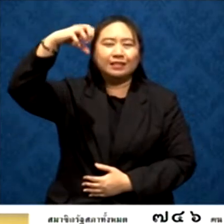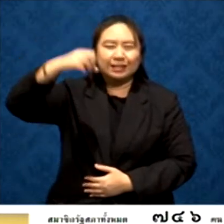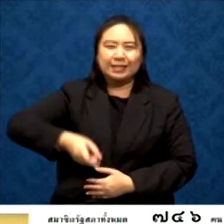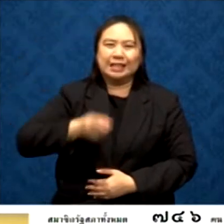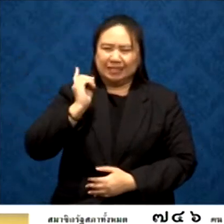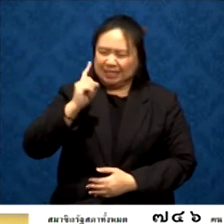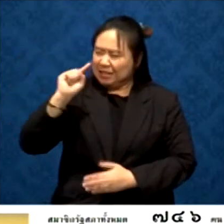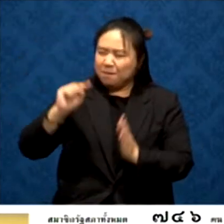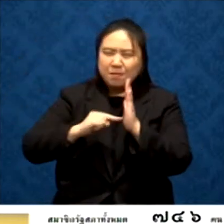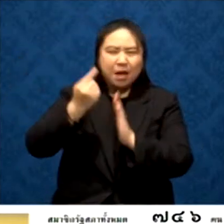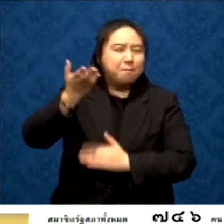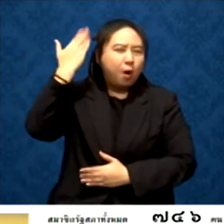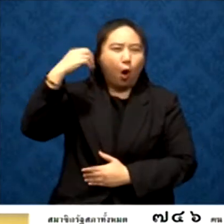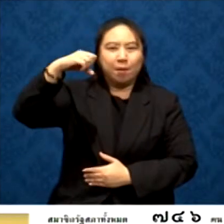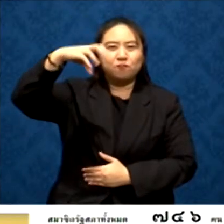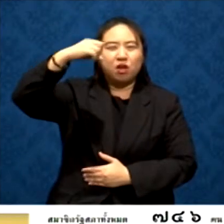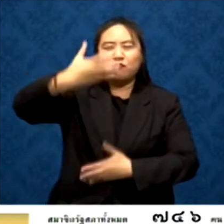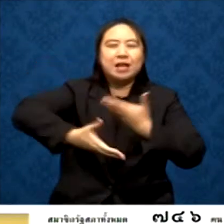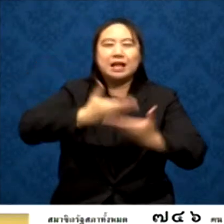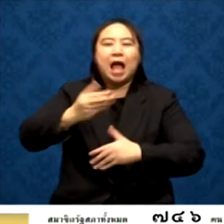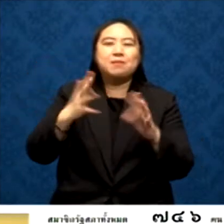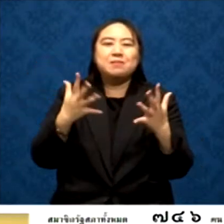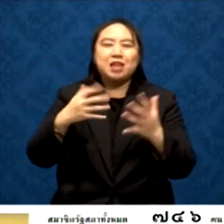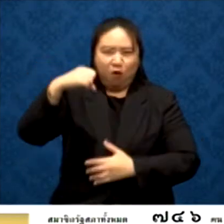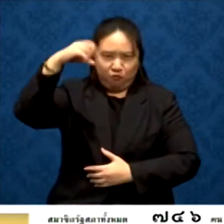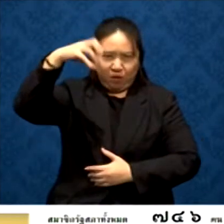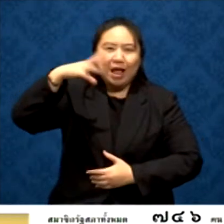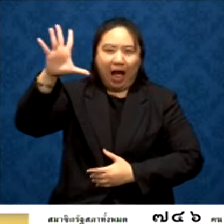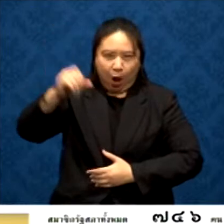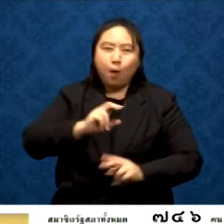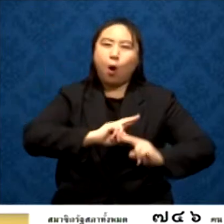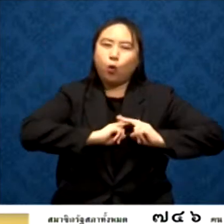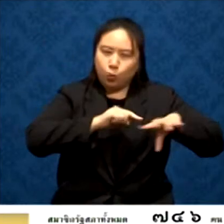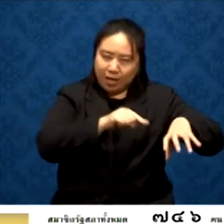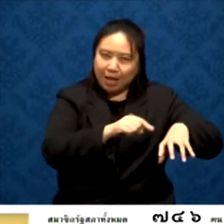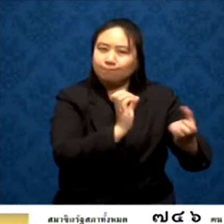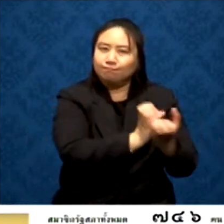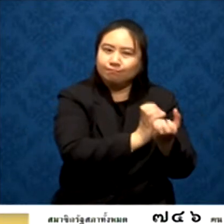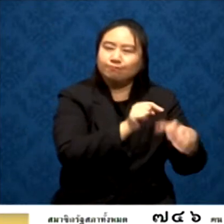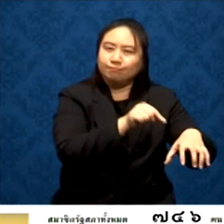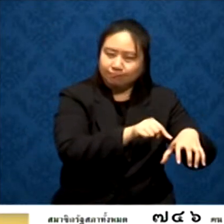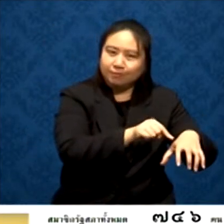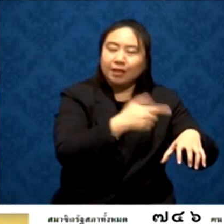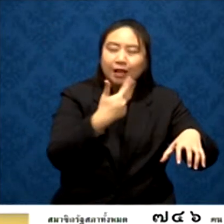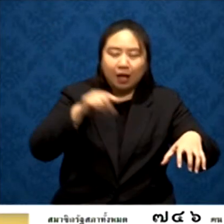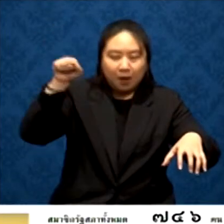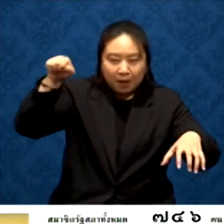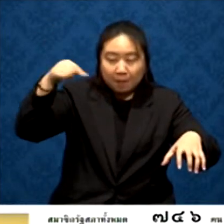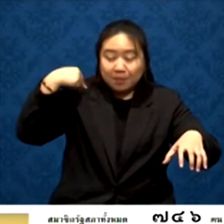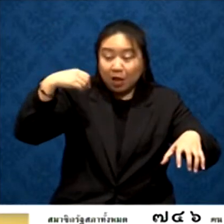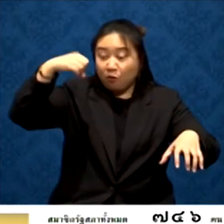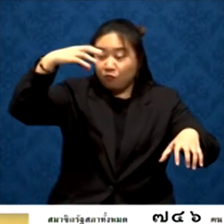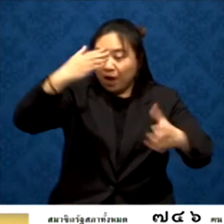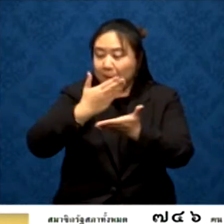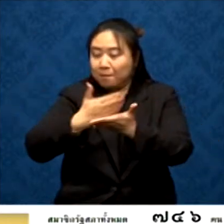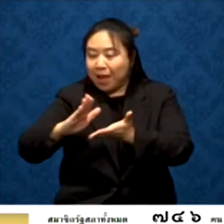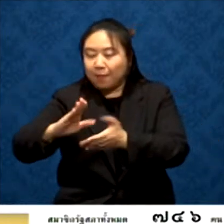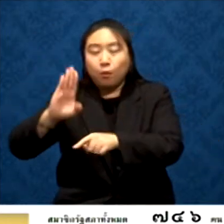อนแรกเนี่ยเอามาปุ๊บเราใช้เองบางส่วนก็ตัดไปให้ทางมันมีบริษัทชื่อบาง